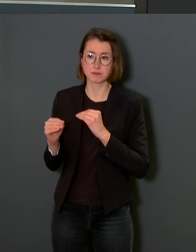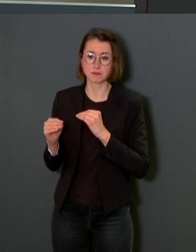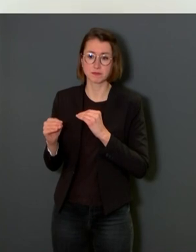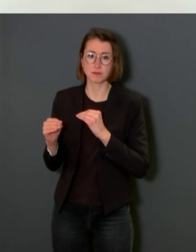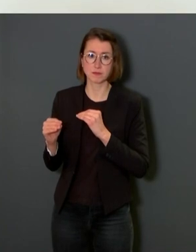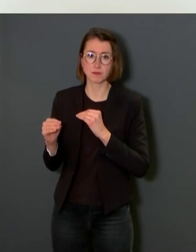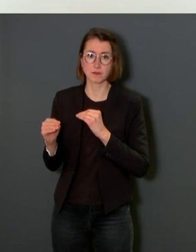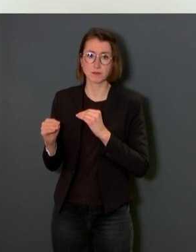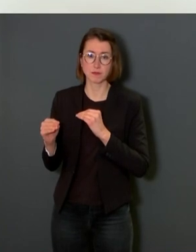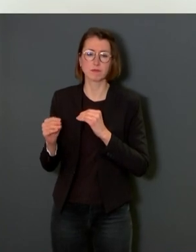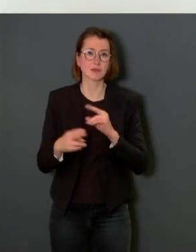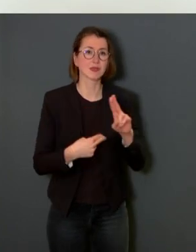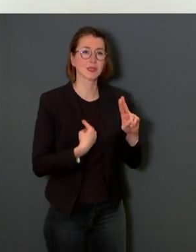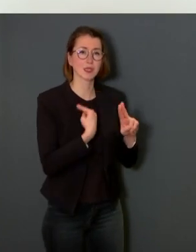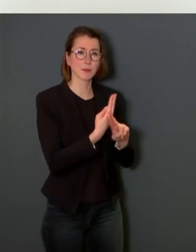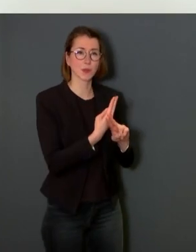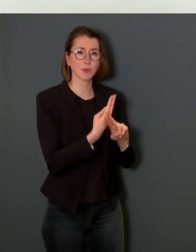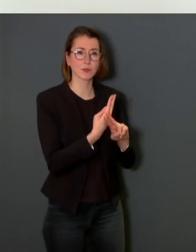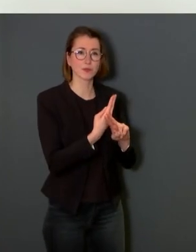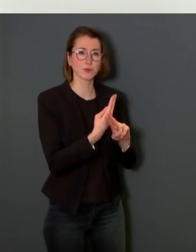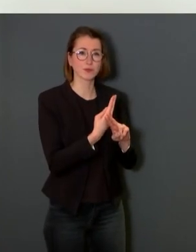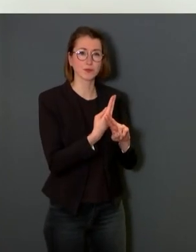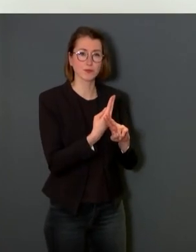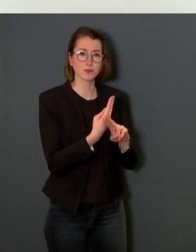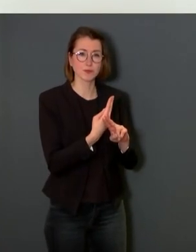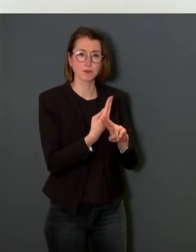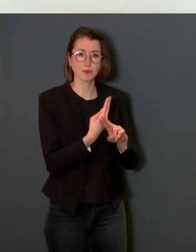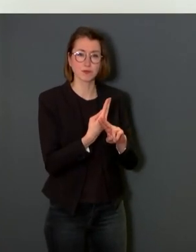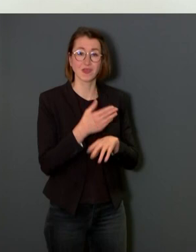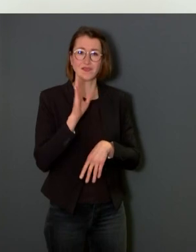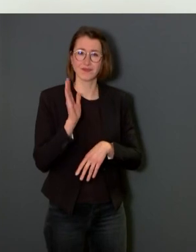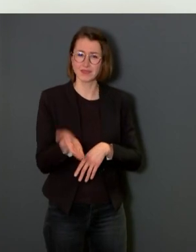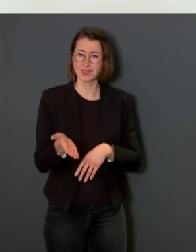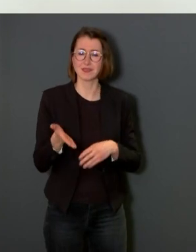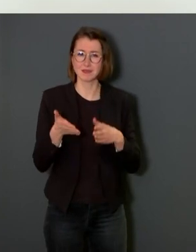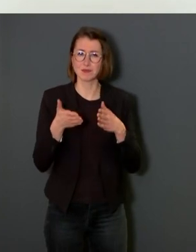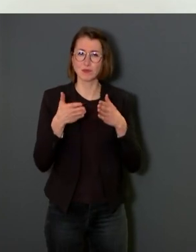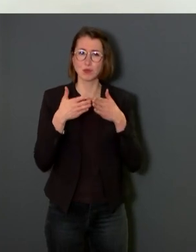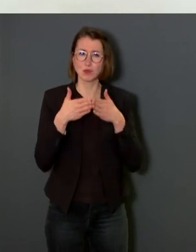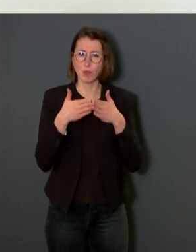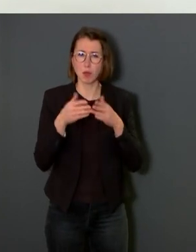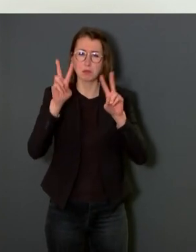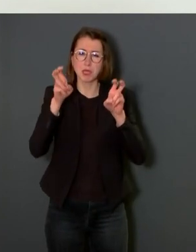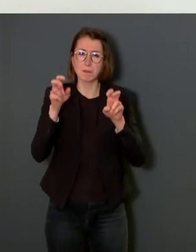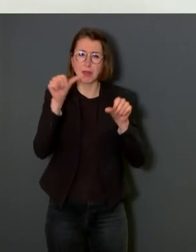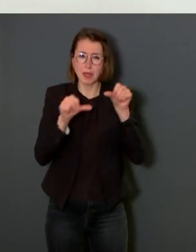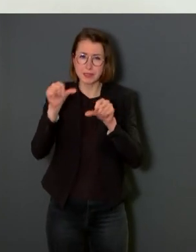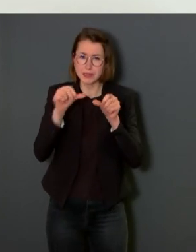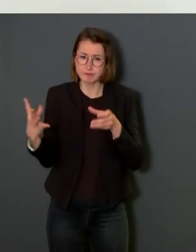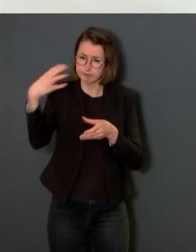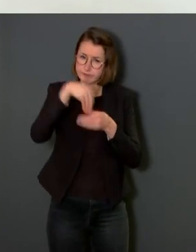mentale. Donc, on a demandé dans les analyses de les inclure et